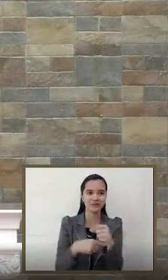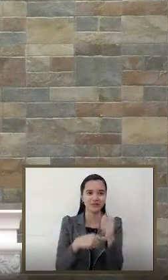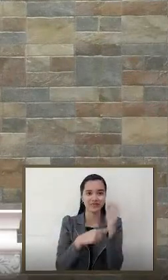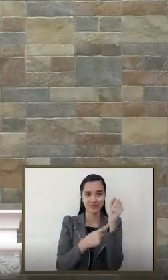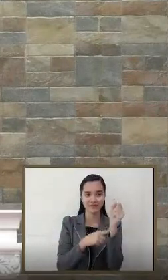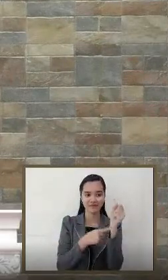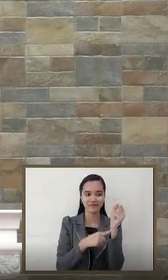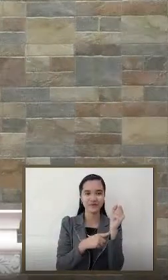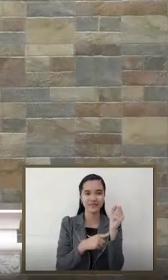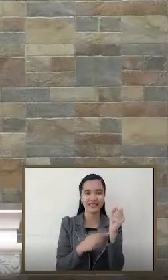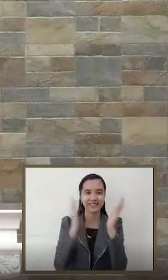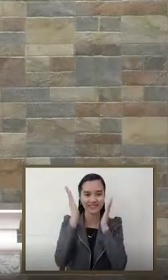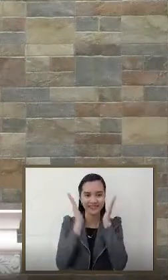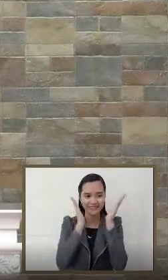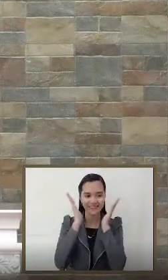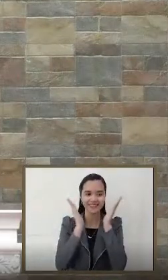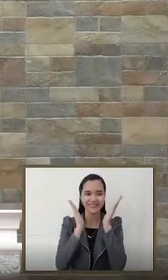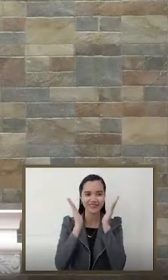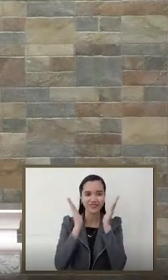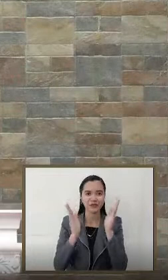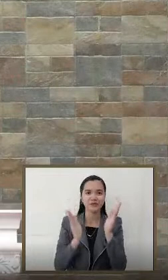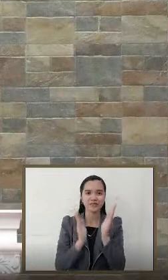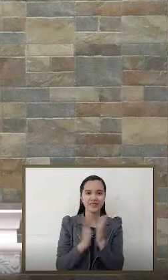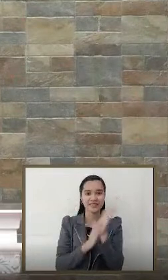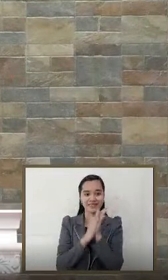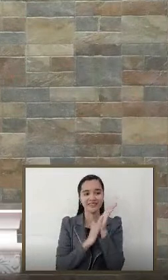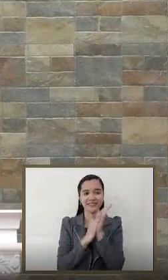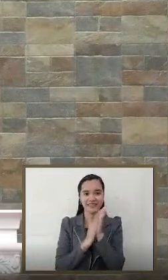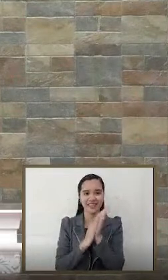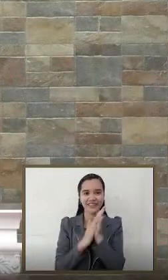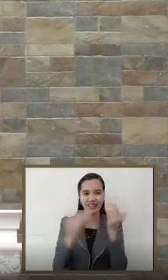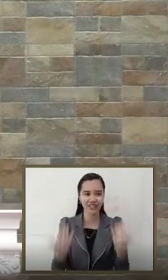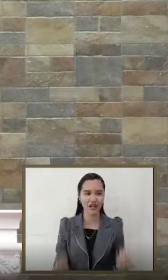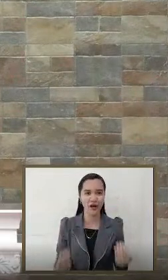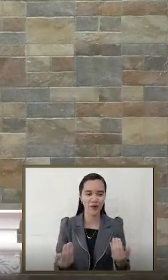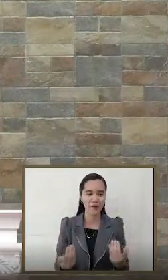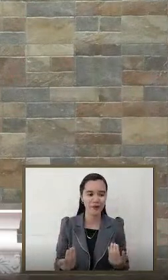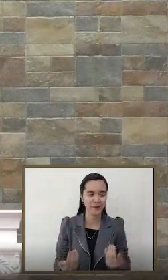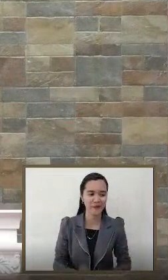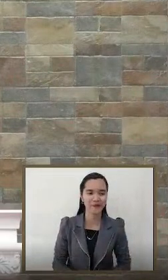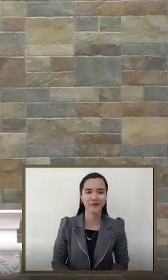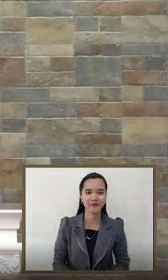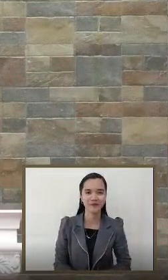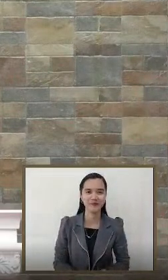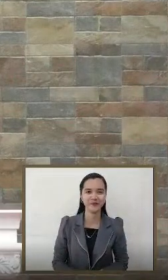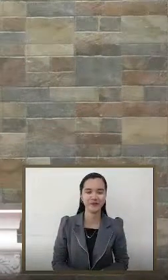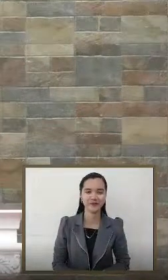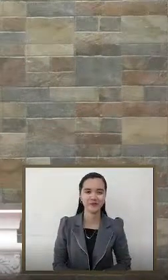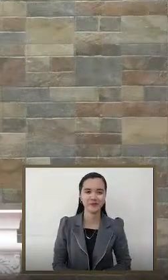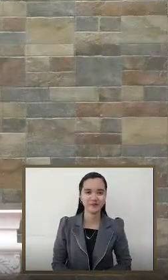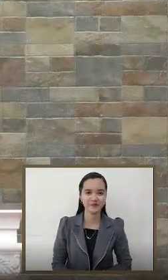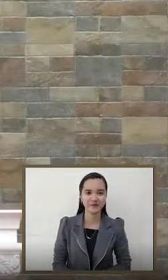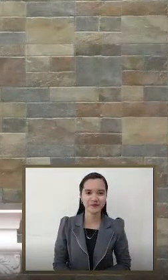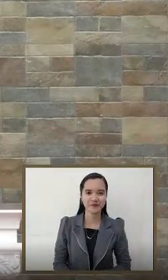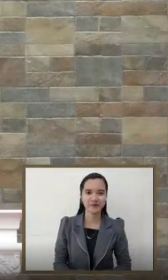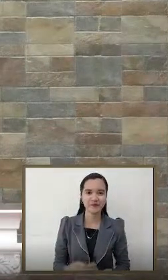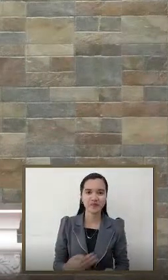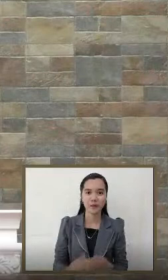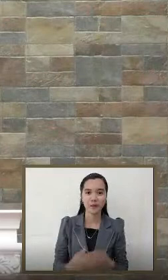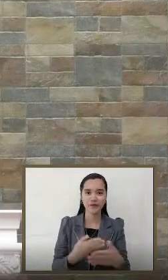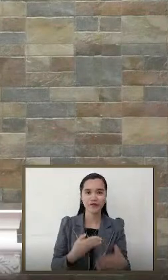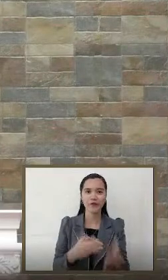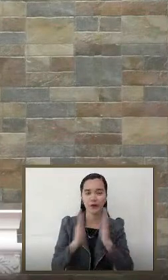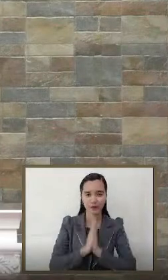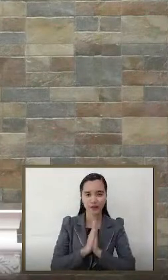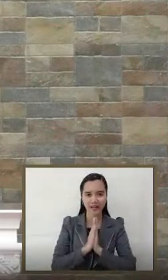and I believe we are all excited. Amen. Amen. All right, amen, amen. But before we go to our